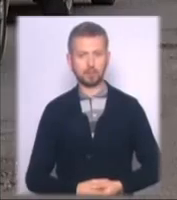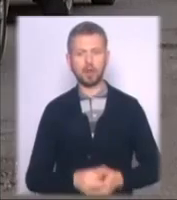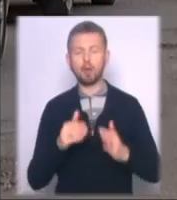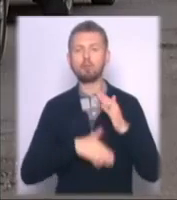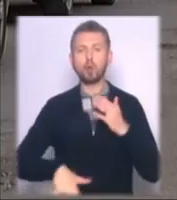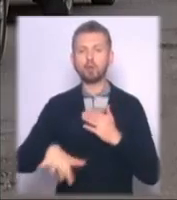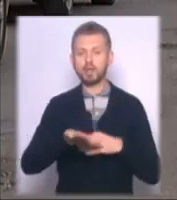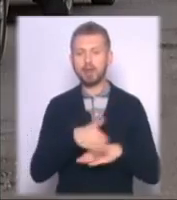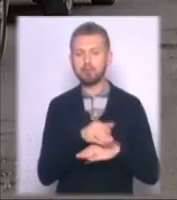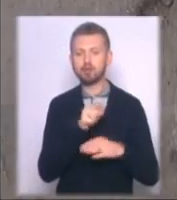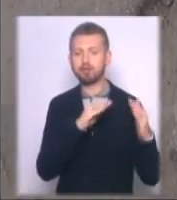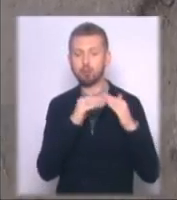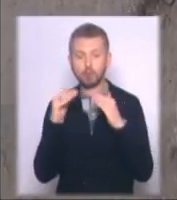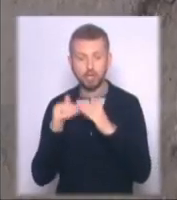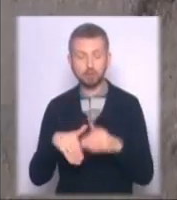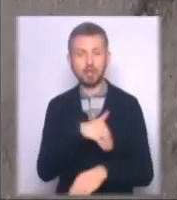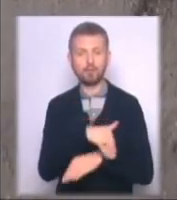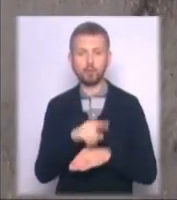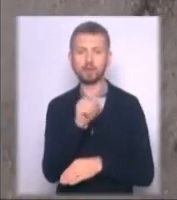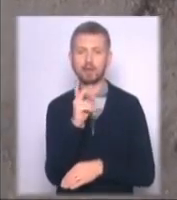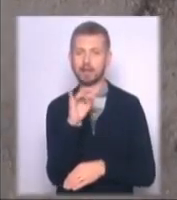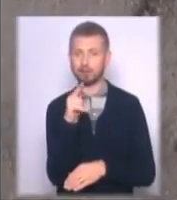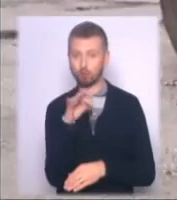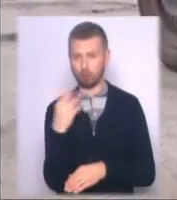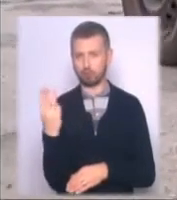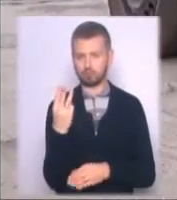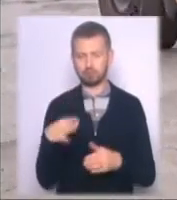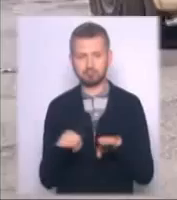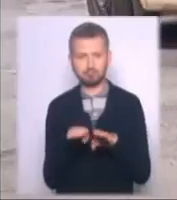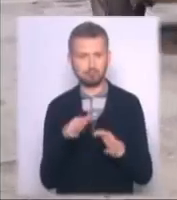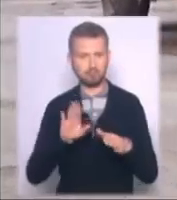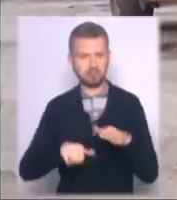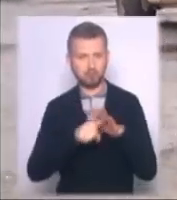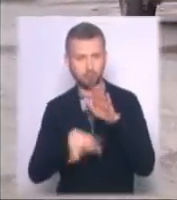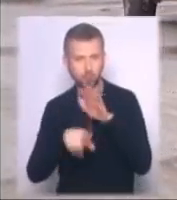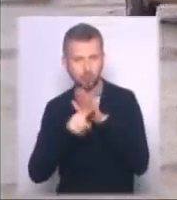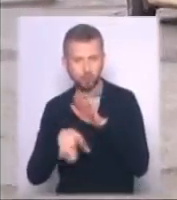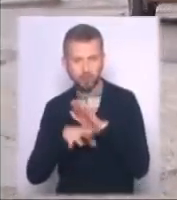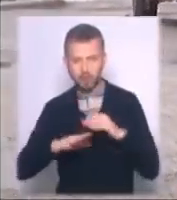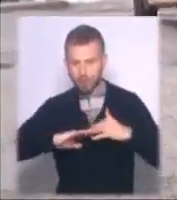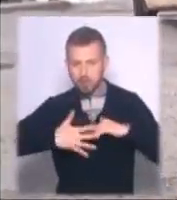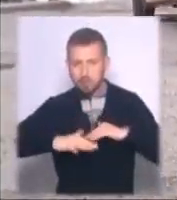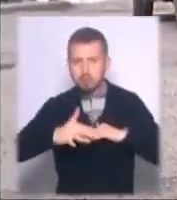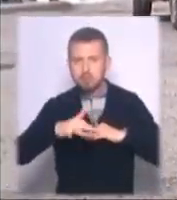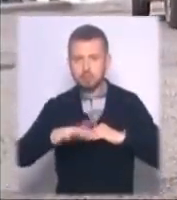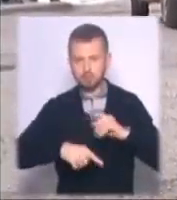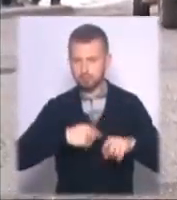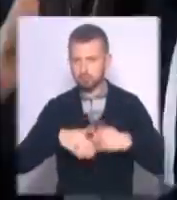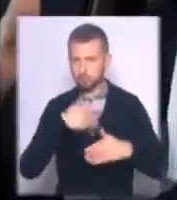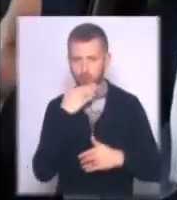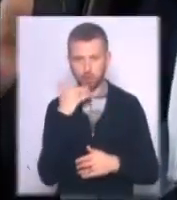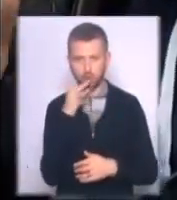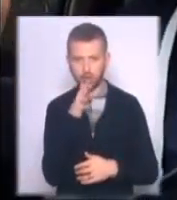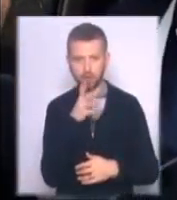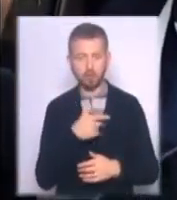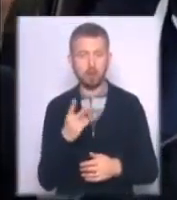Подвір'я між цими будинками на вулиці Закревського немов після бомбардування. Десятки вибоїн утворювалися тут роками. Вбиваємо